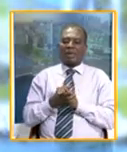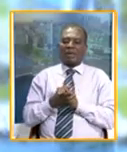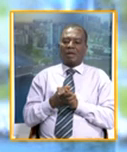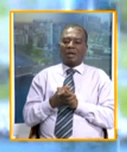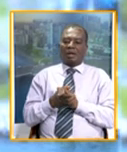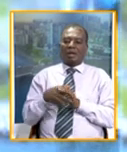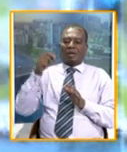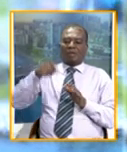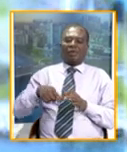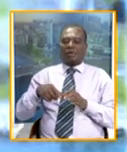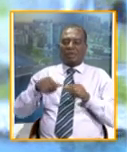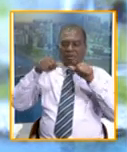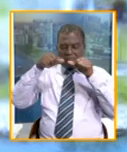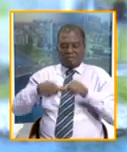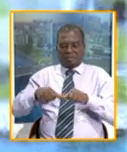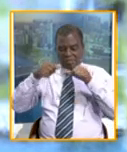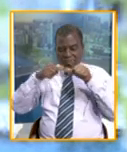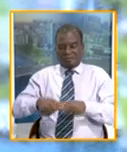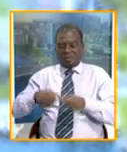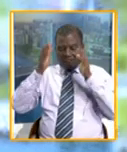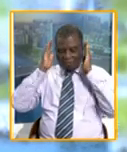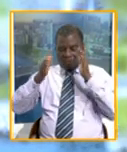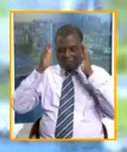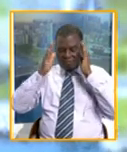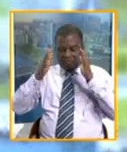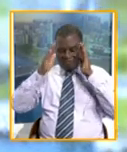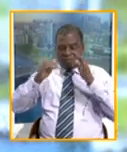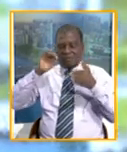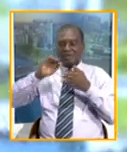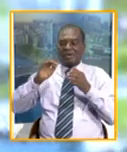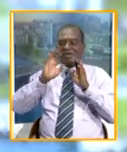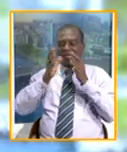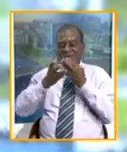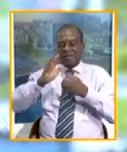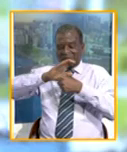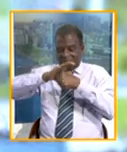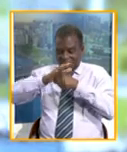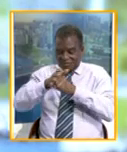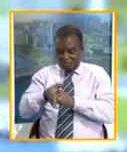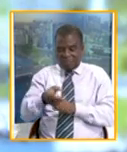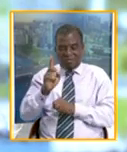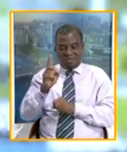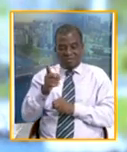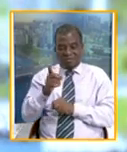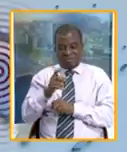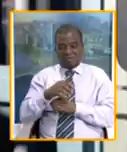Rappelons qu'il nous faut rester vigilants face au coronavirus. Faisons-nous vacciner et respectons les gestes